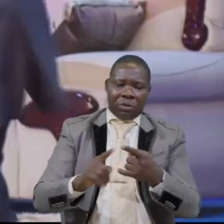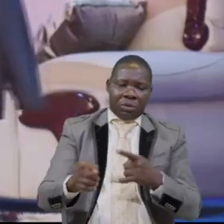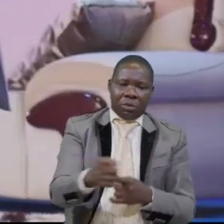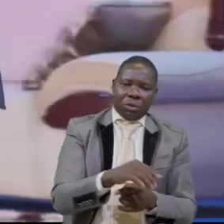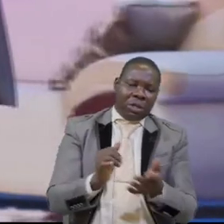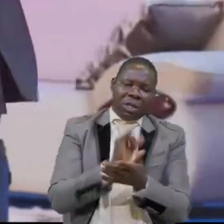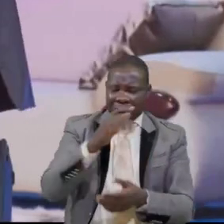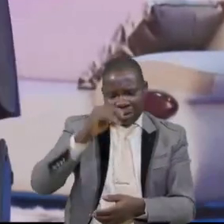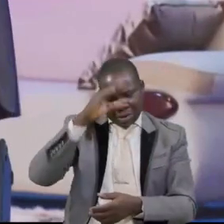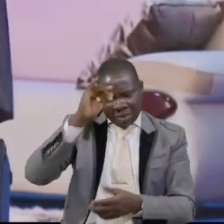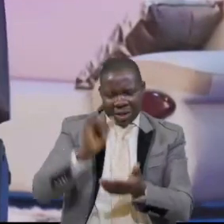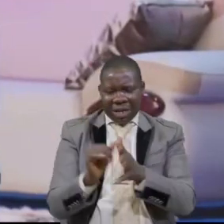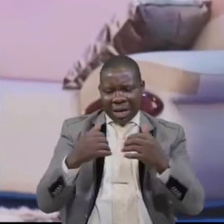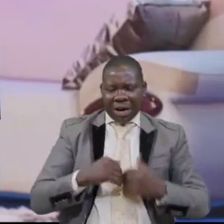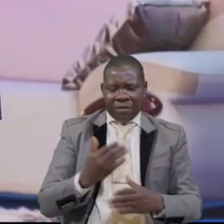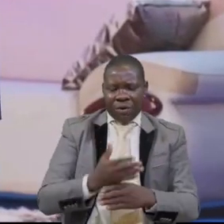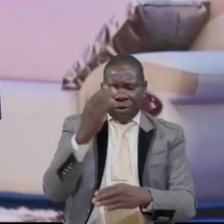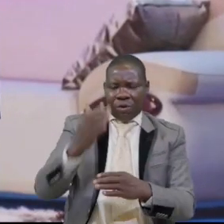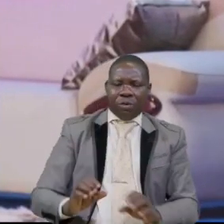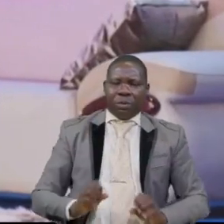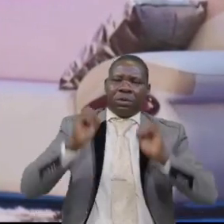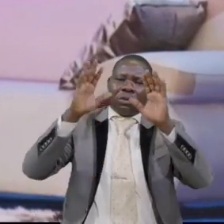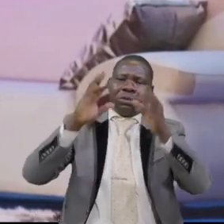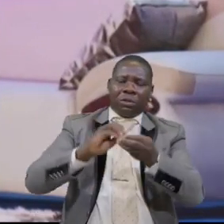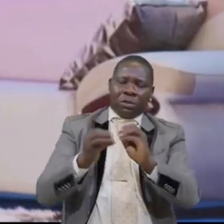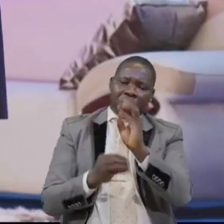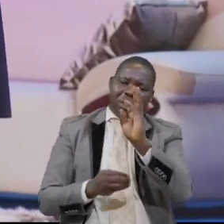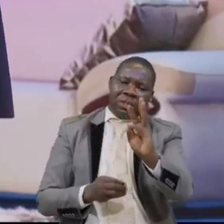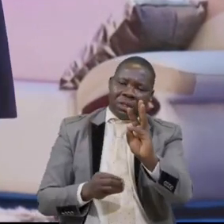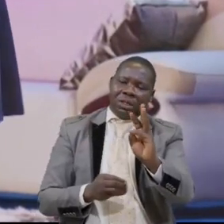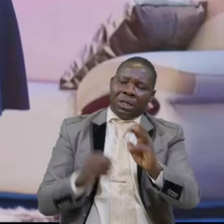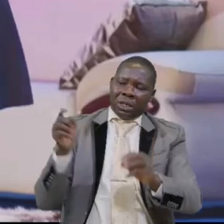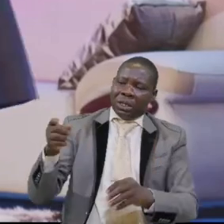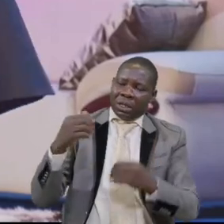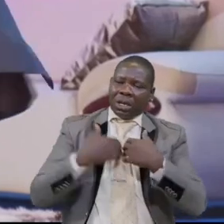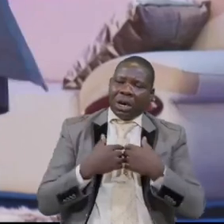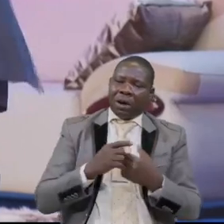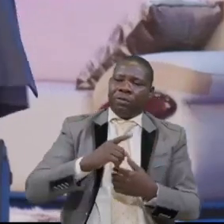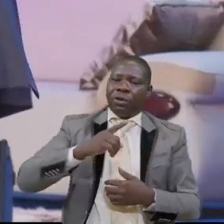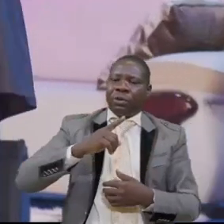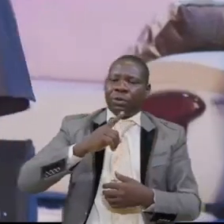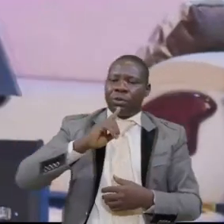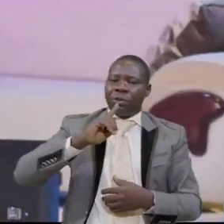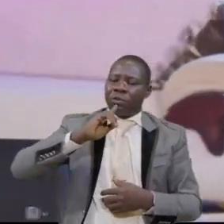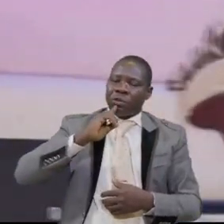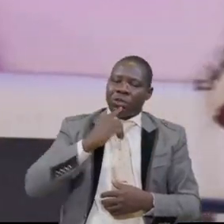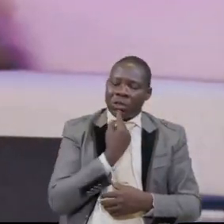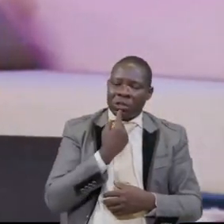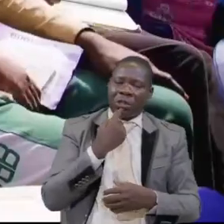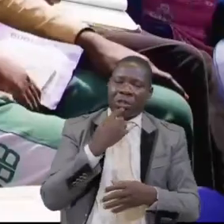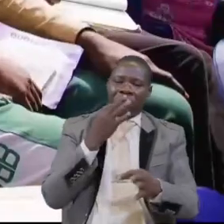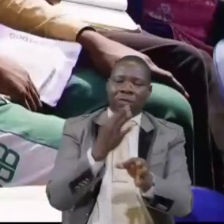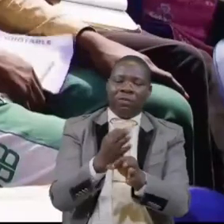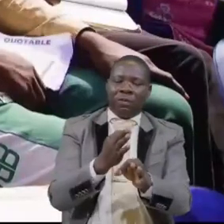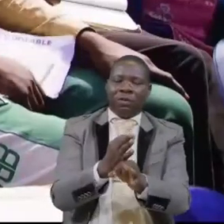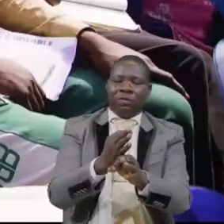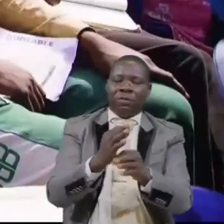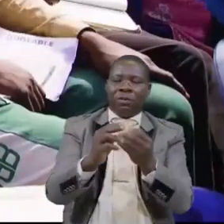avait une entière consécration. Sixièmement, il avait une fidélité fervente. Une fidélité